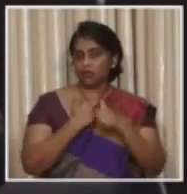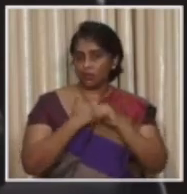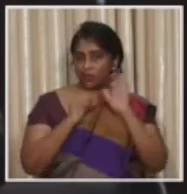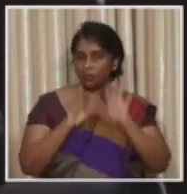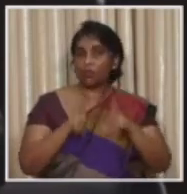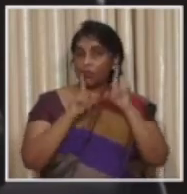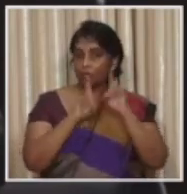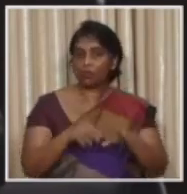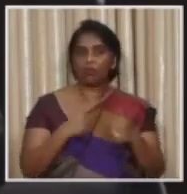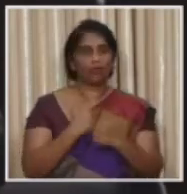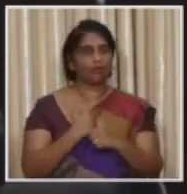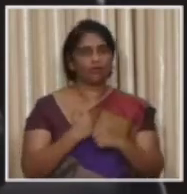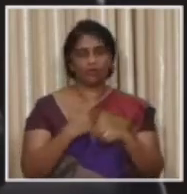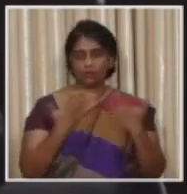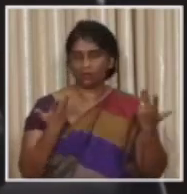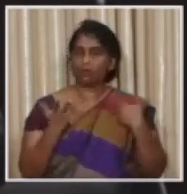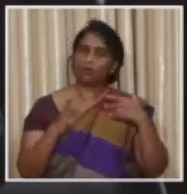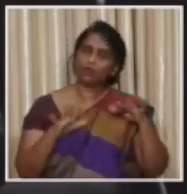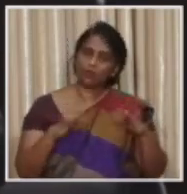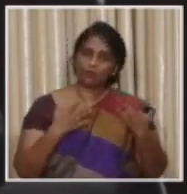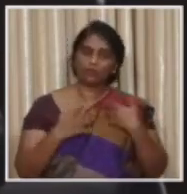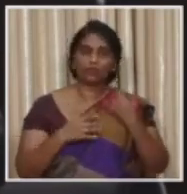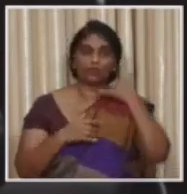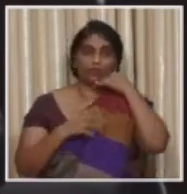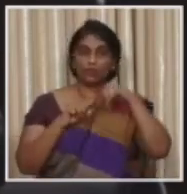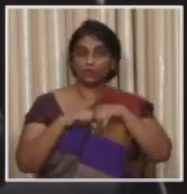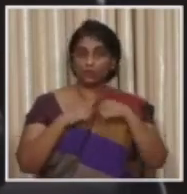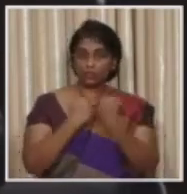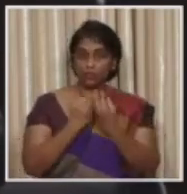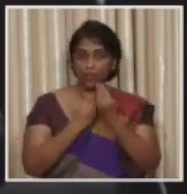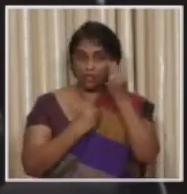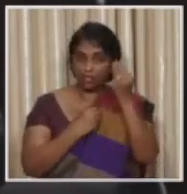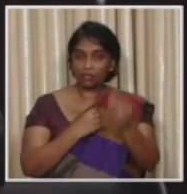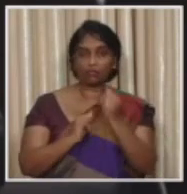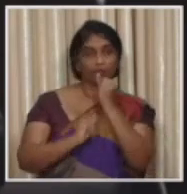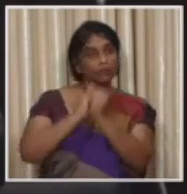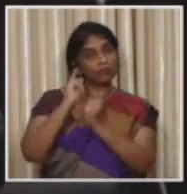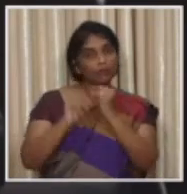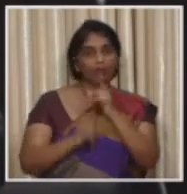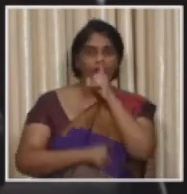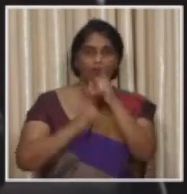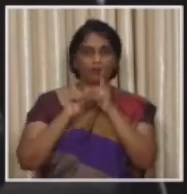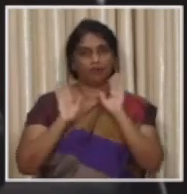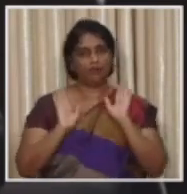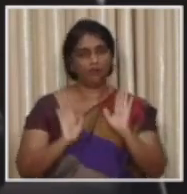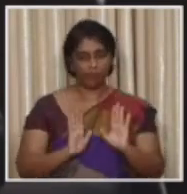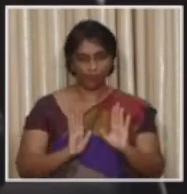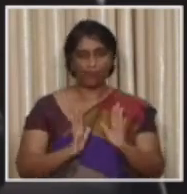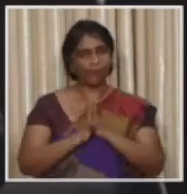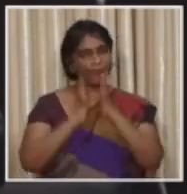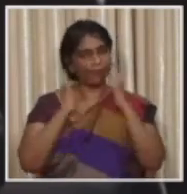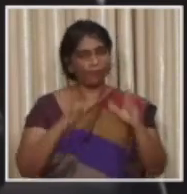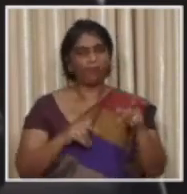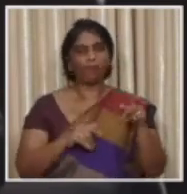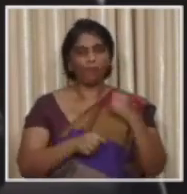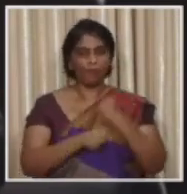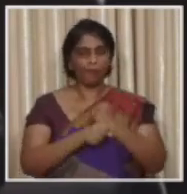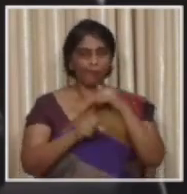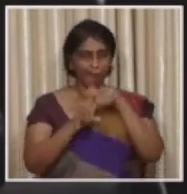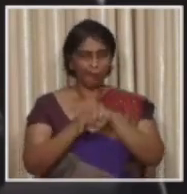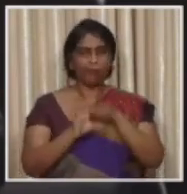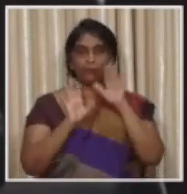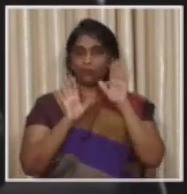එහෙම වැඩපිළිවෙලක් නැහැ. මොකක් හරි අපි සමග ජන බලයගේ මොනවා හරි දුන්නොත් ඒක විවේචනය කරන්න ඉන්නවා සෑහෙන දෙනෙක් ආණ්ඩුවේ ඉඳගෙන.